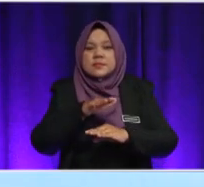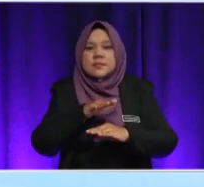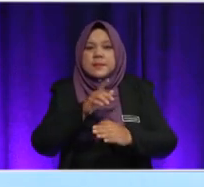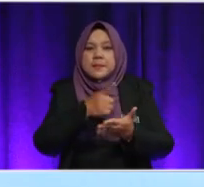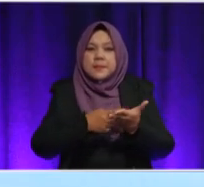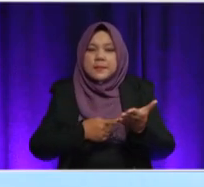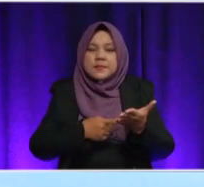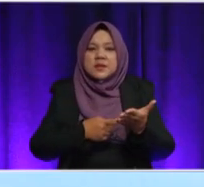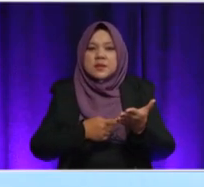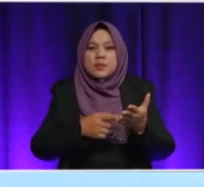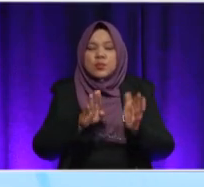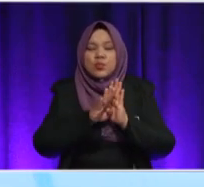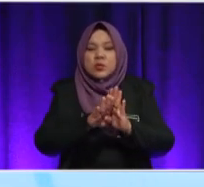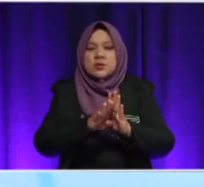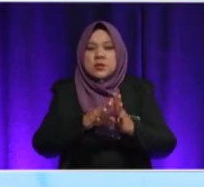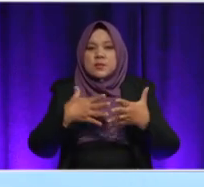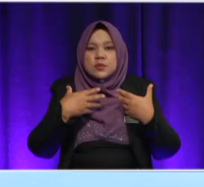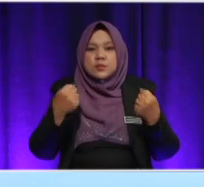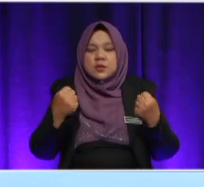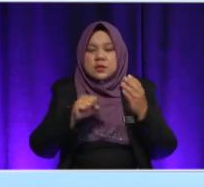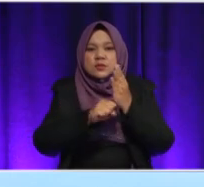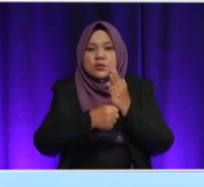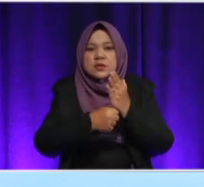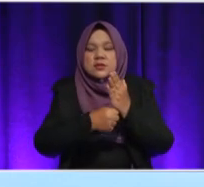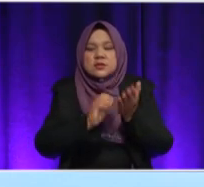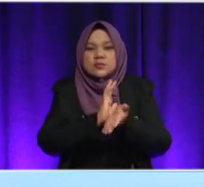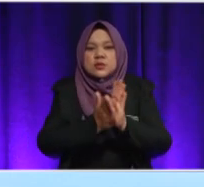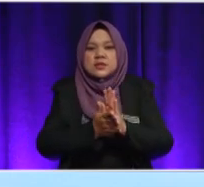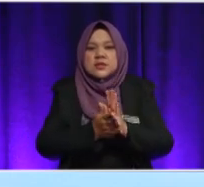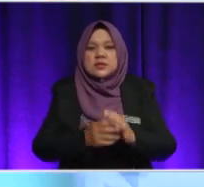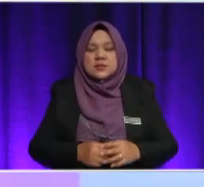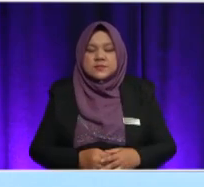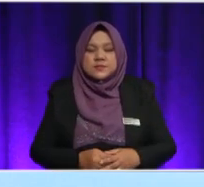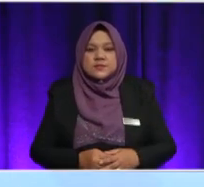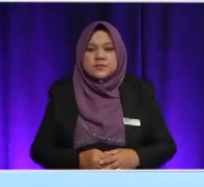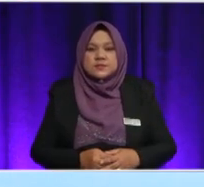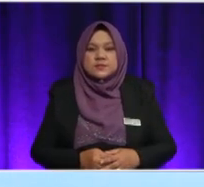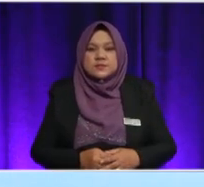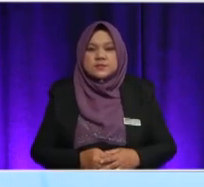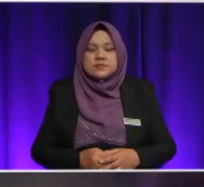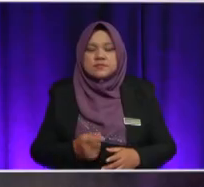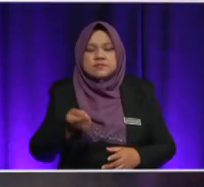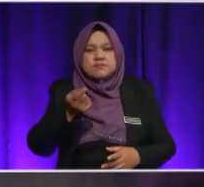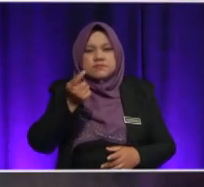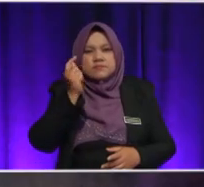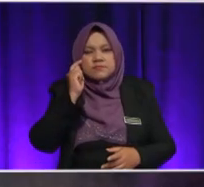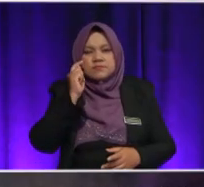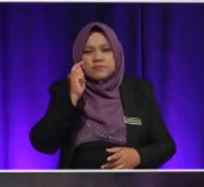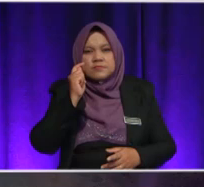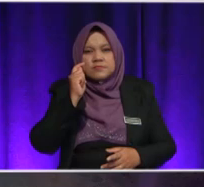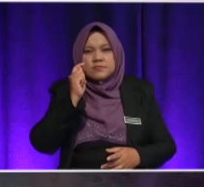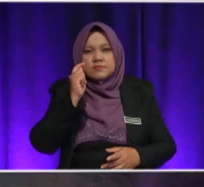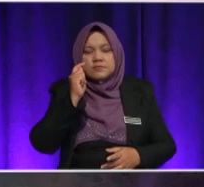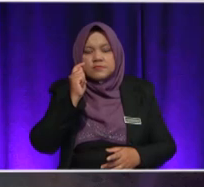bukti penyembuhan obat dari sumber semula Jadi kalau tadi kan kalau tadi Kalau